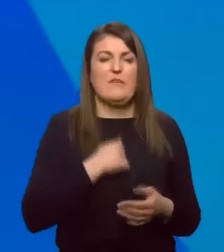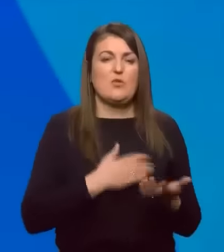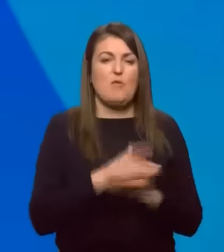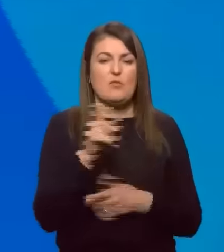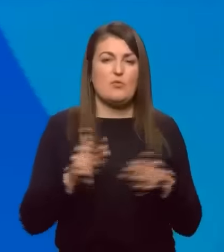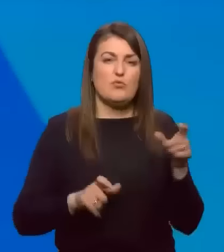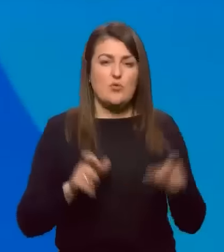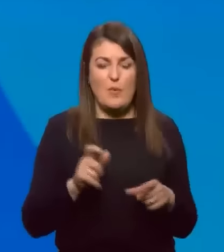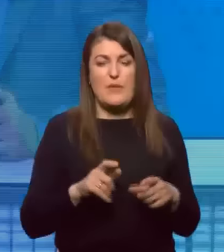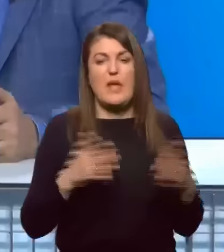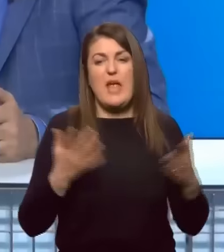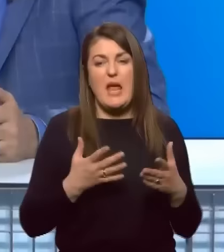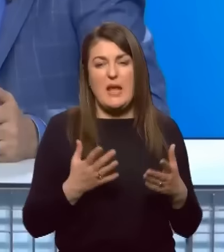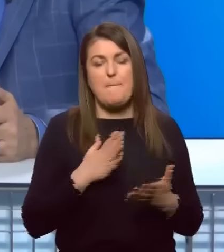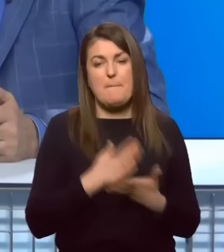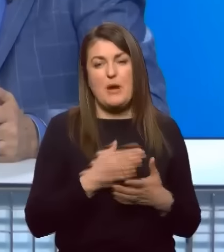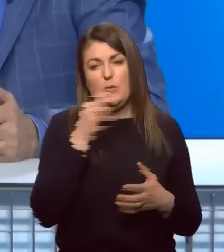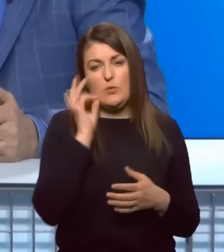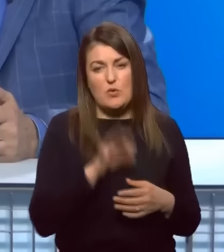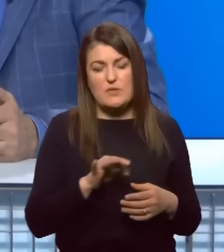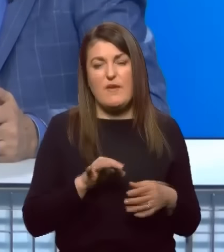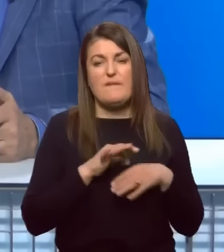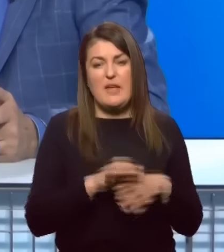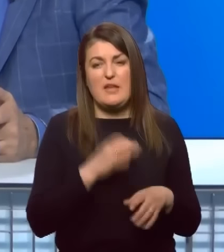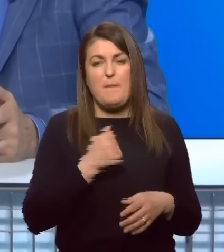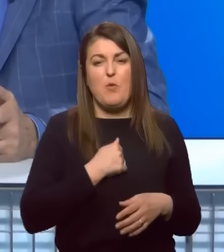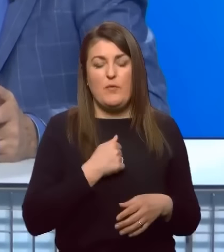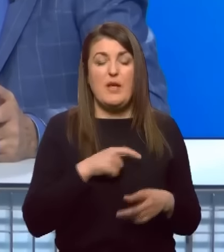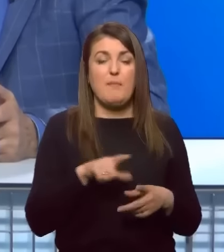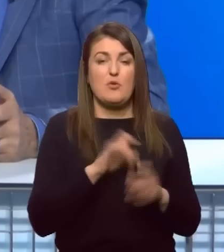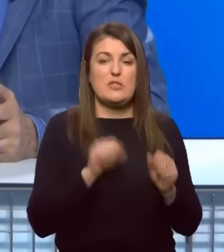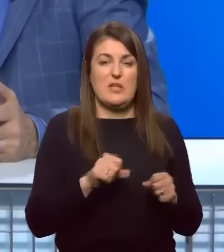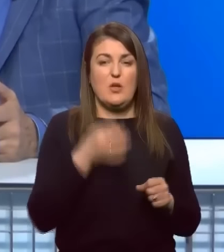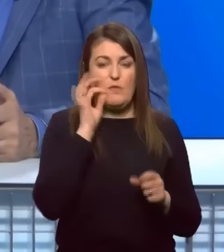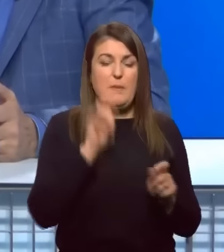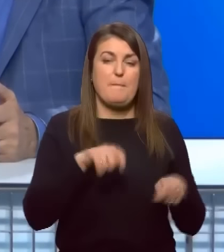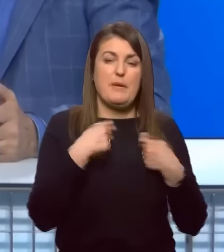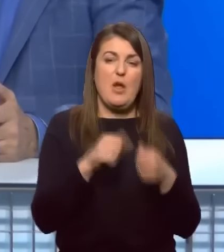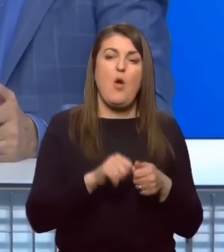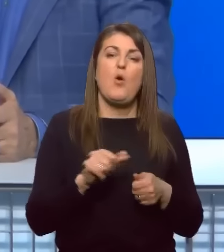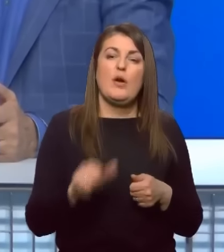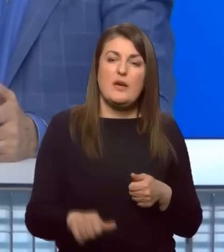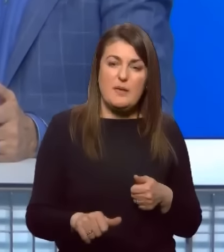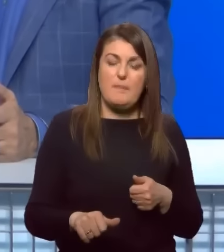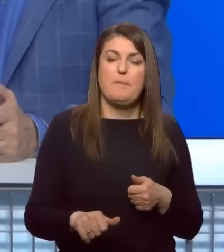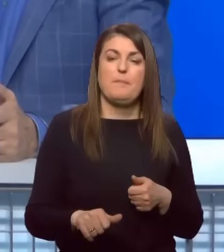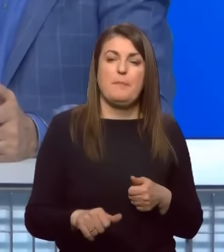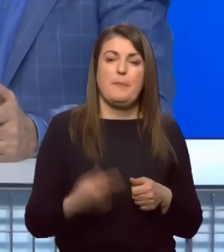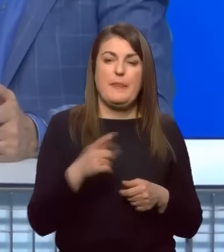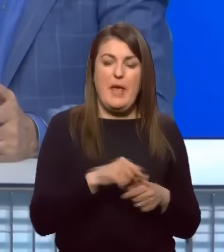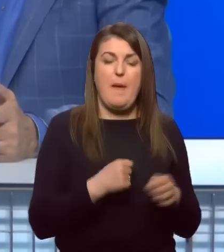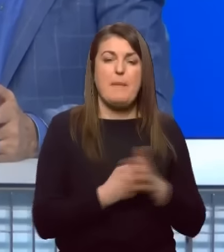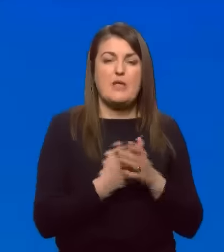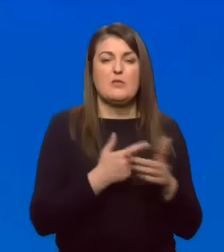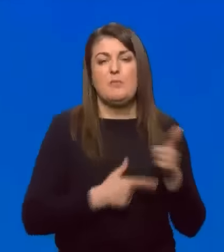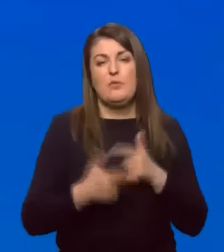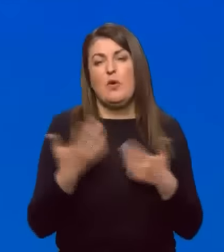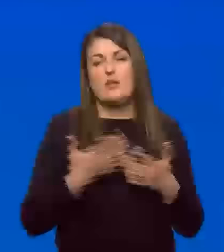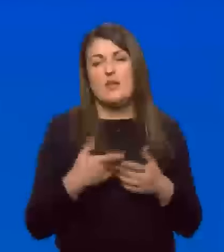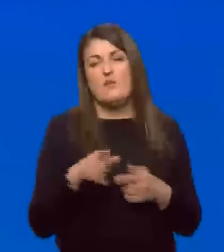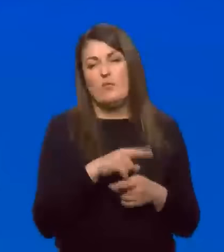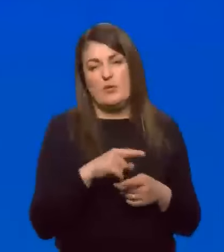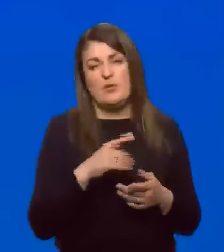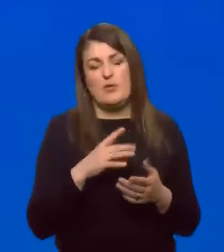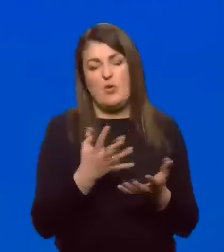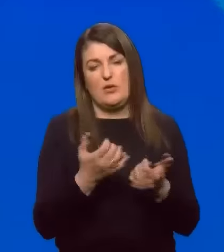військовослужбовці, які мають досвід ведення бойових дій і можуть цей досвід передавати, окрім тієї базової підготовки, яку